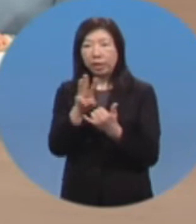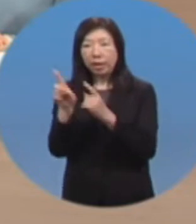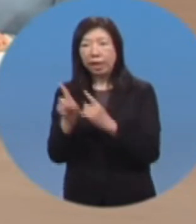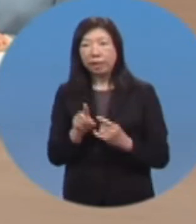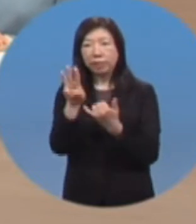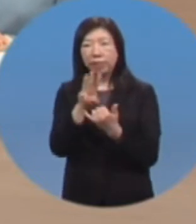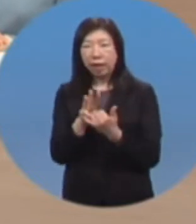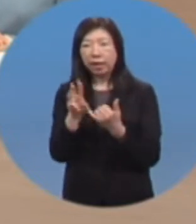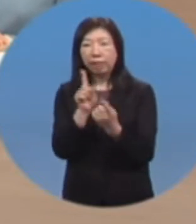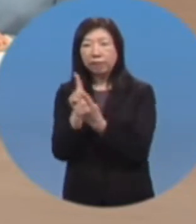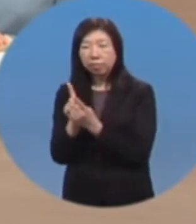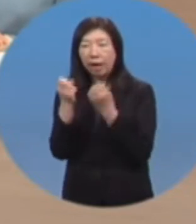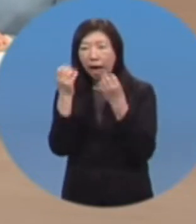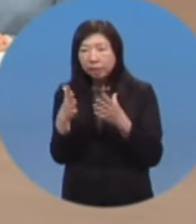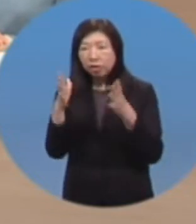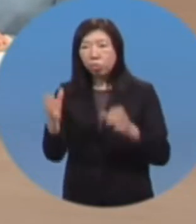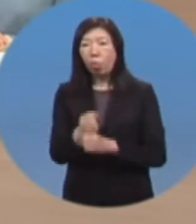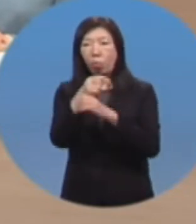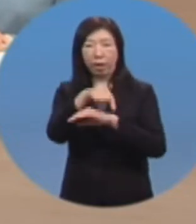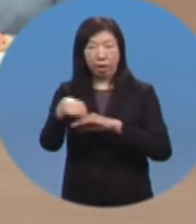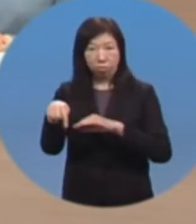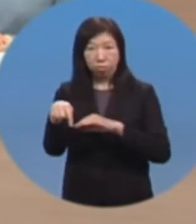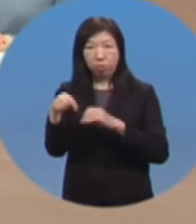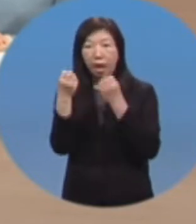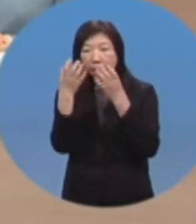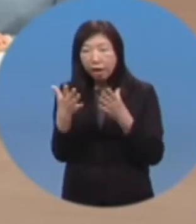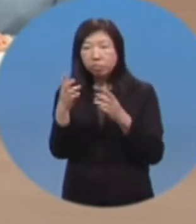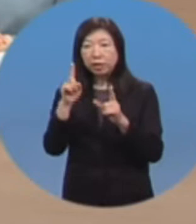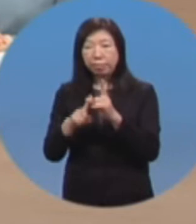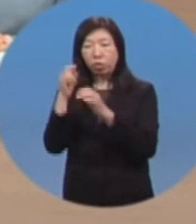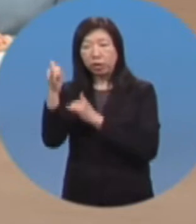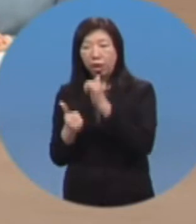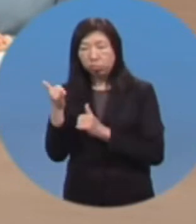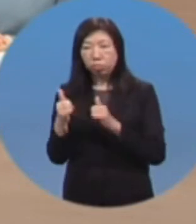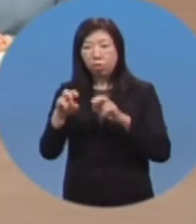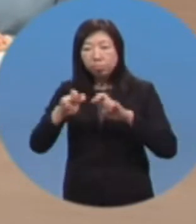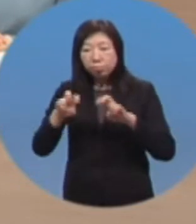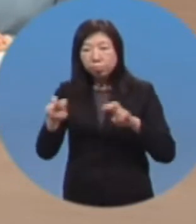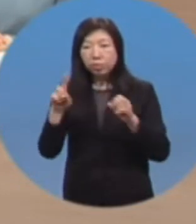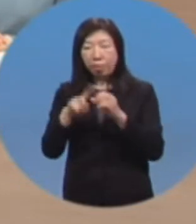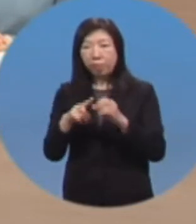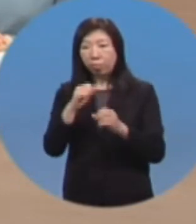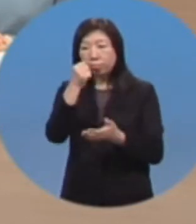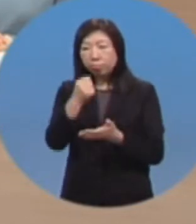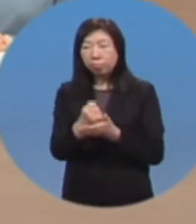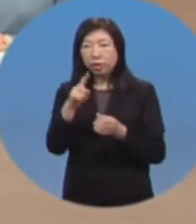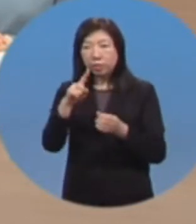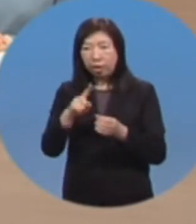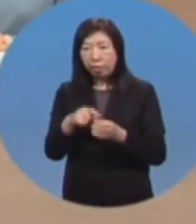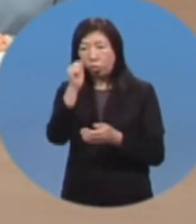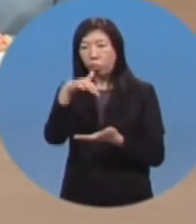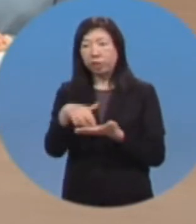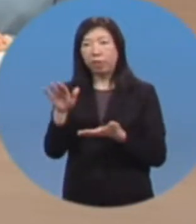め、新しい県総合計画、新しい千葉の時代を切り開くの実現に向けた事業などが計上されています